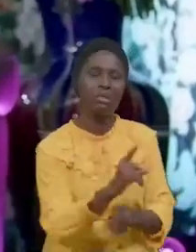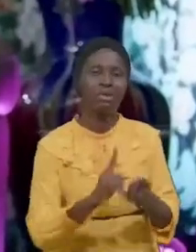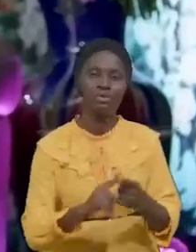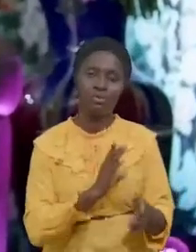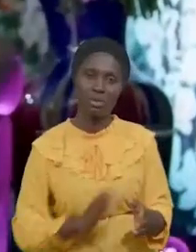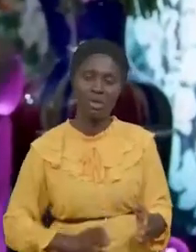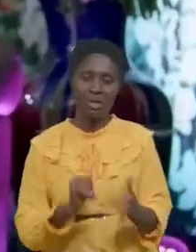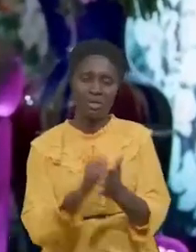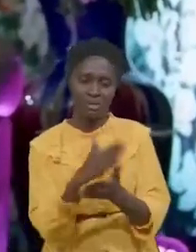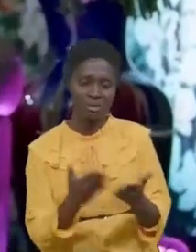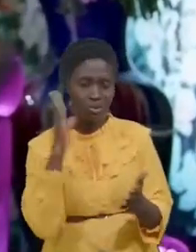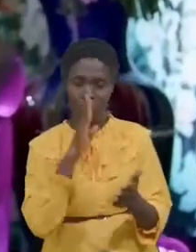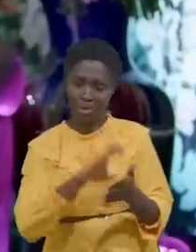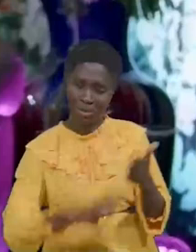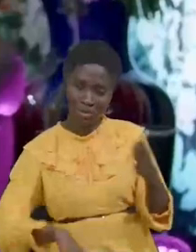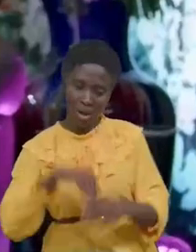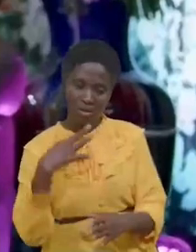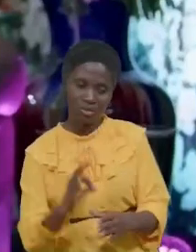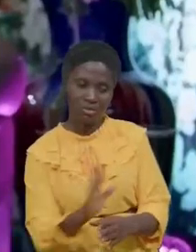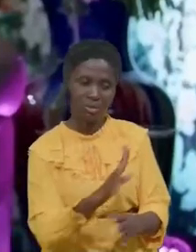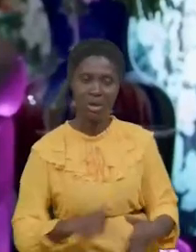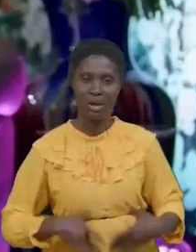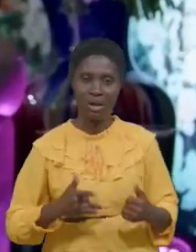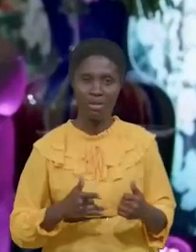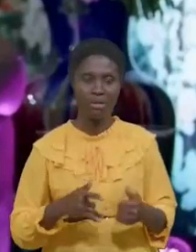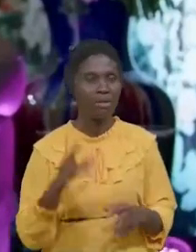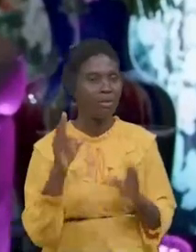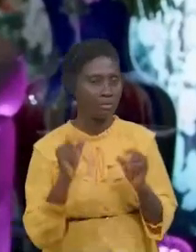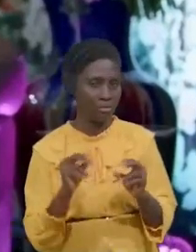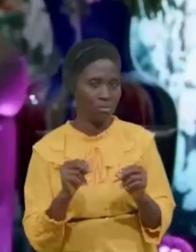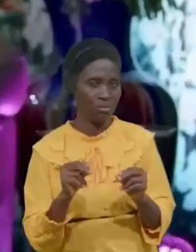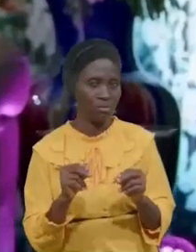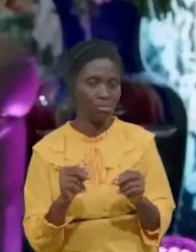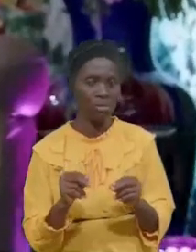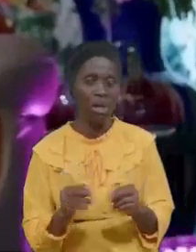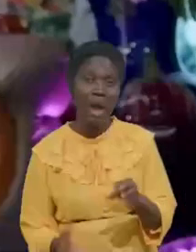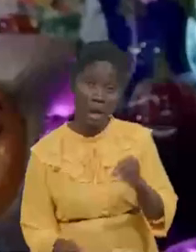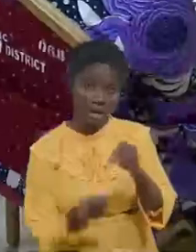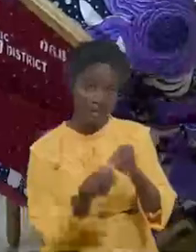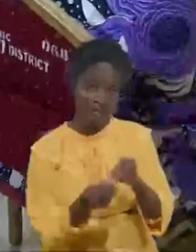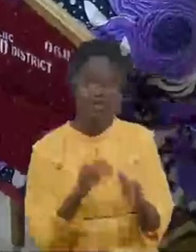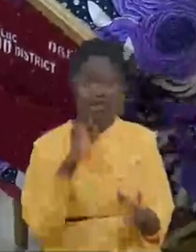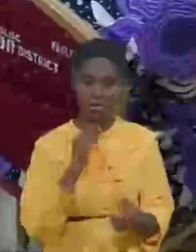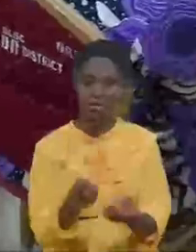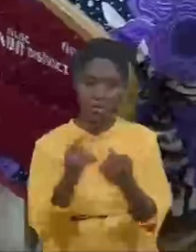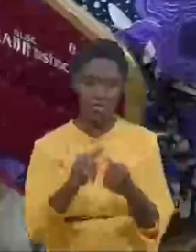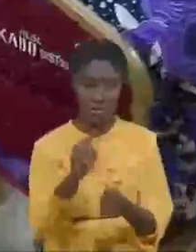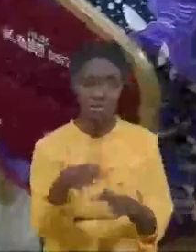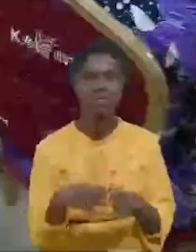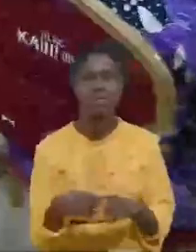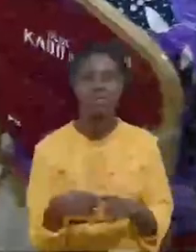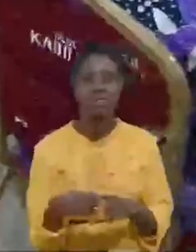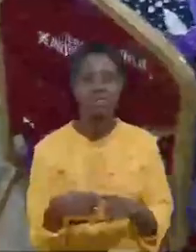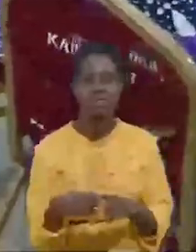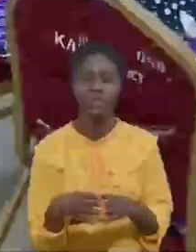sera soustrait de leur vie. Non, vous ratez le point. L'addition viendra à votre vie.